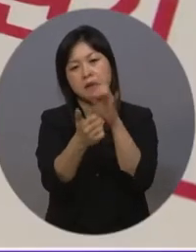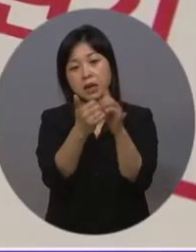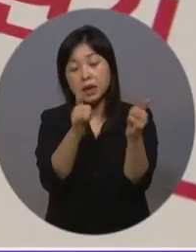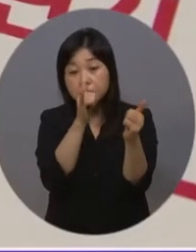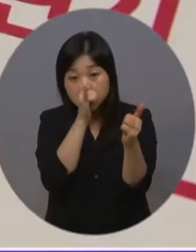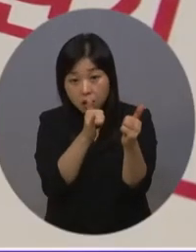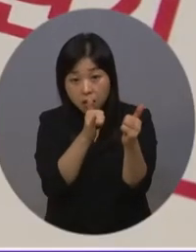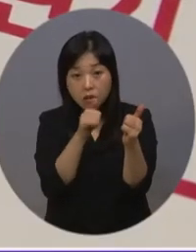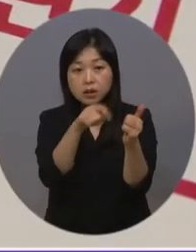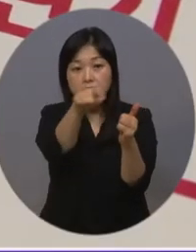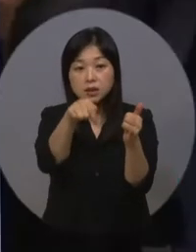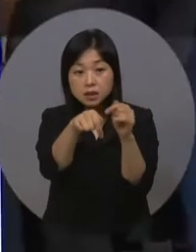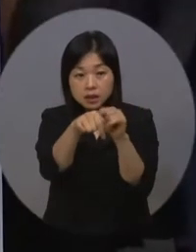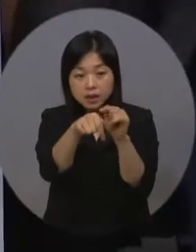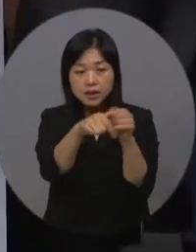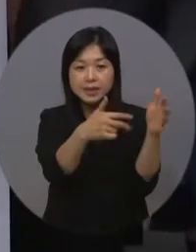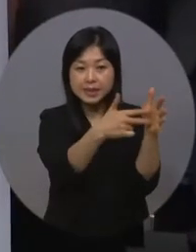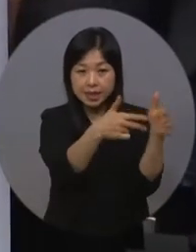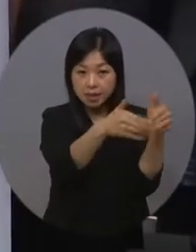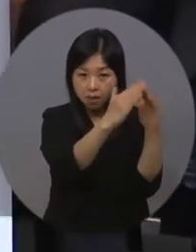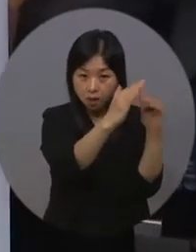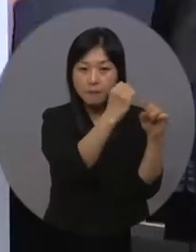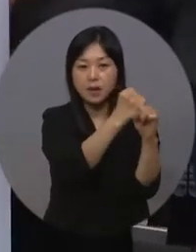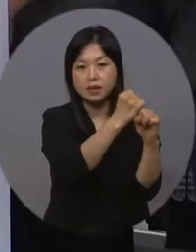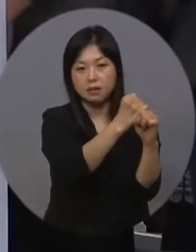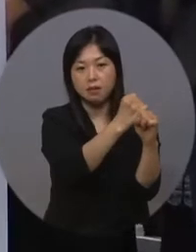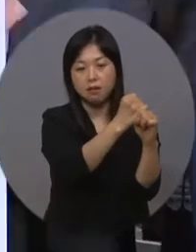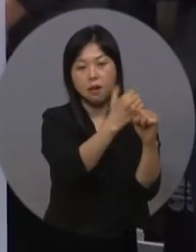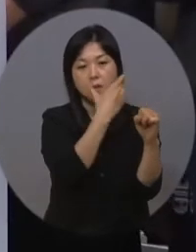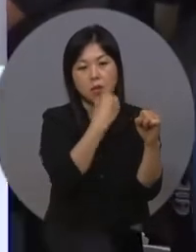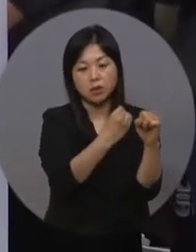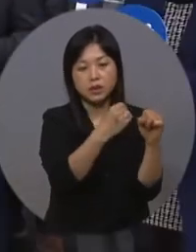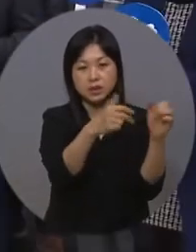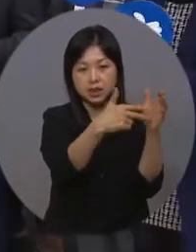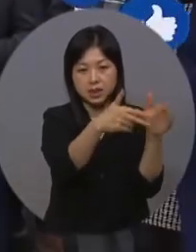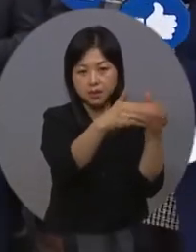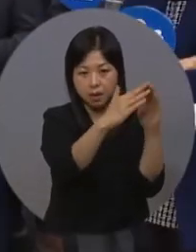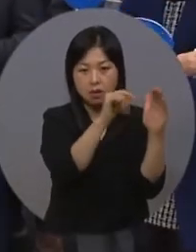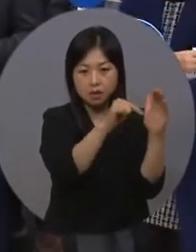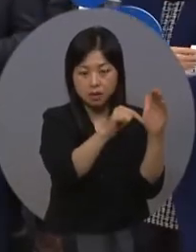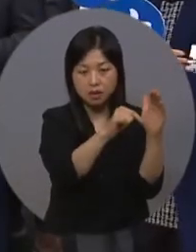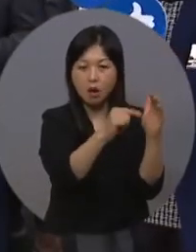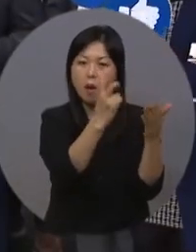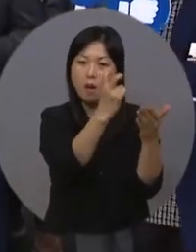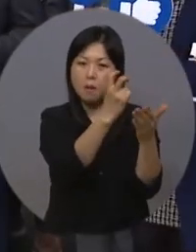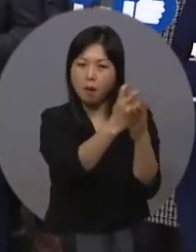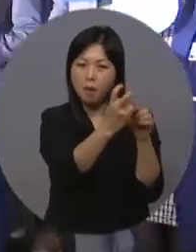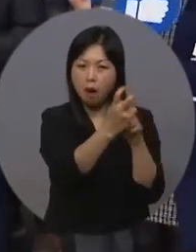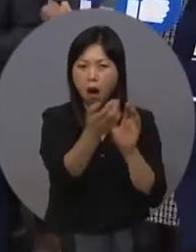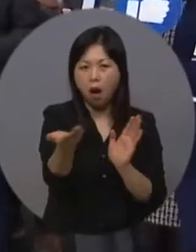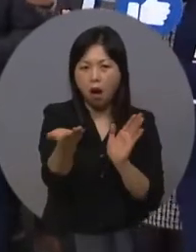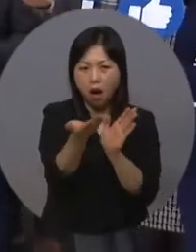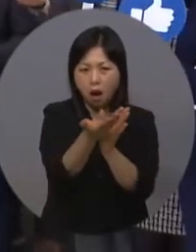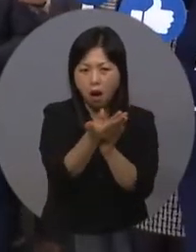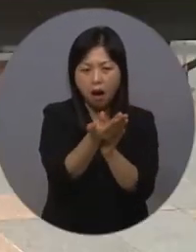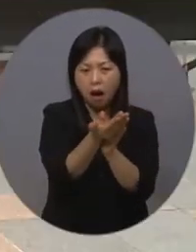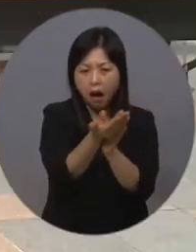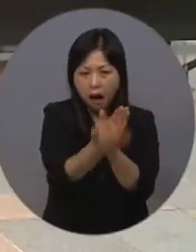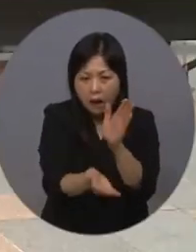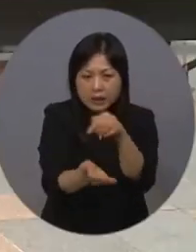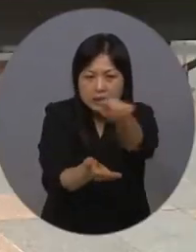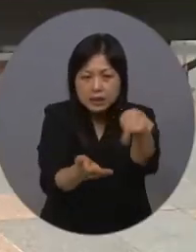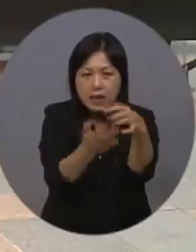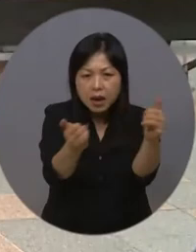저희가 재단을 만들어서 이제 복지재단을 만들어서 법 테두리에 들어오지 못했지만 어려운 분들을 돕는 그런 서비스도